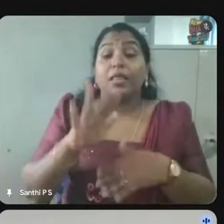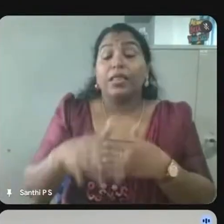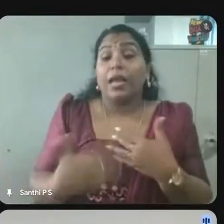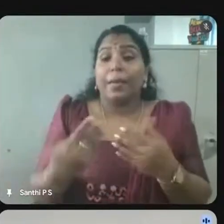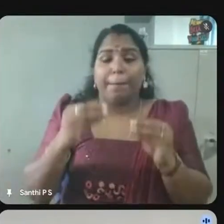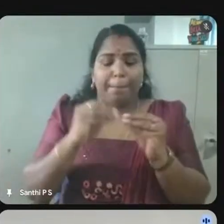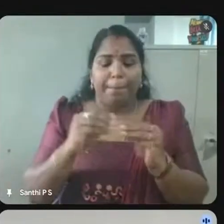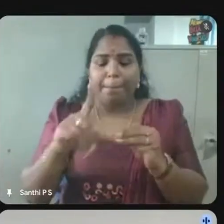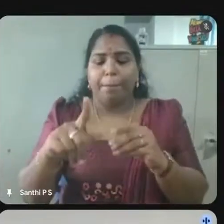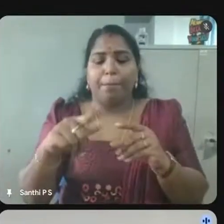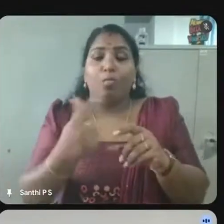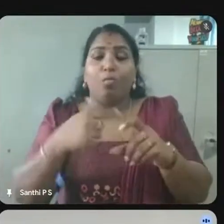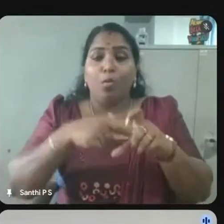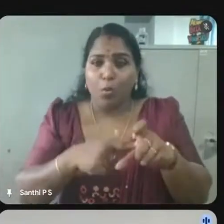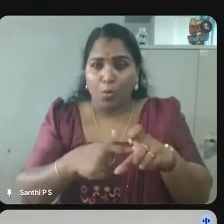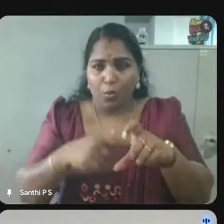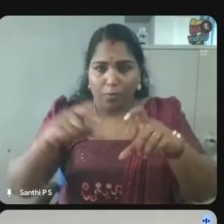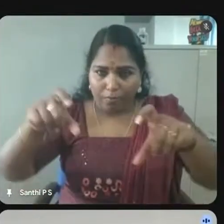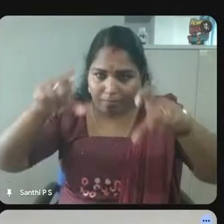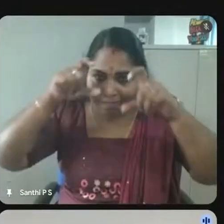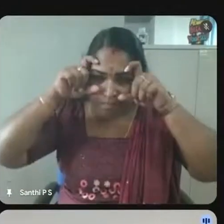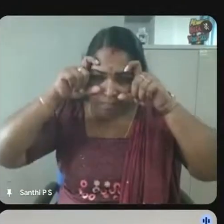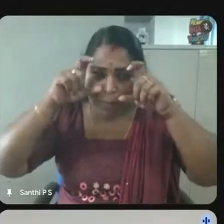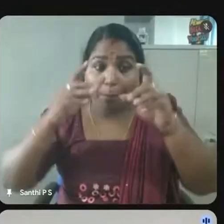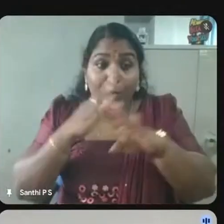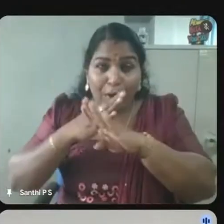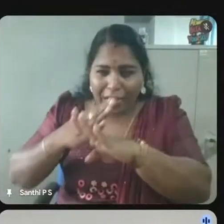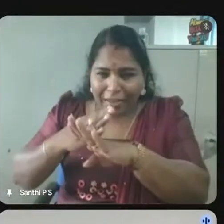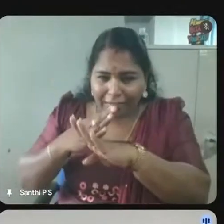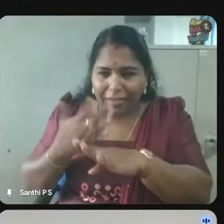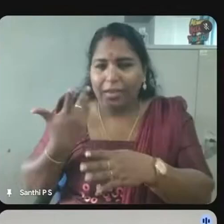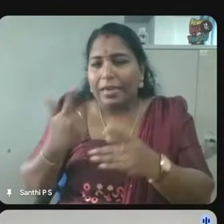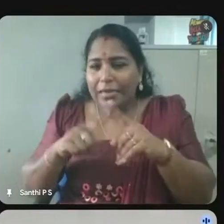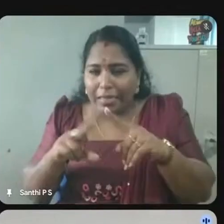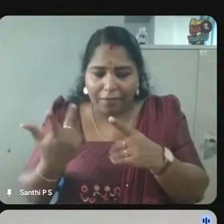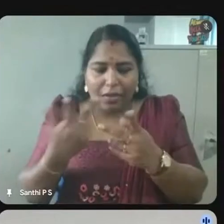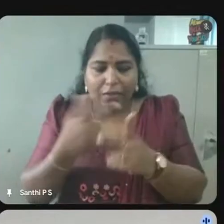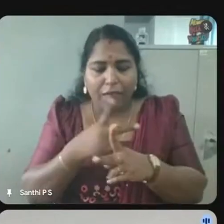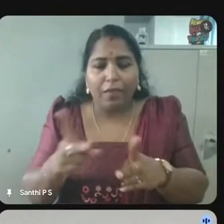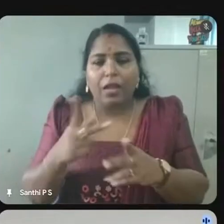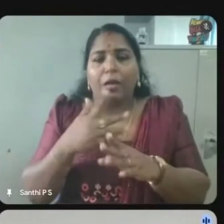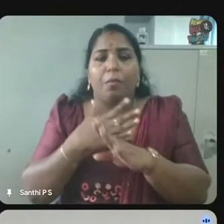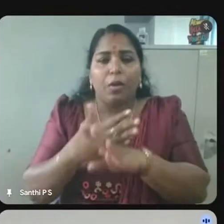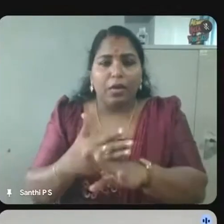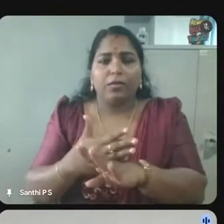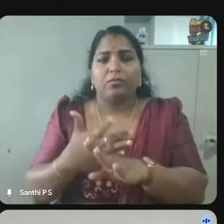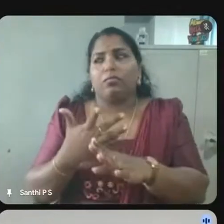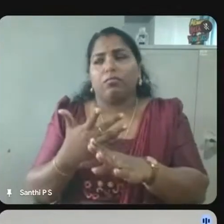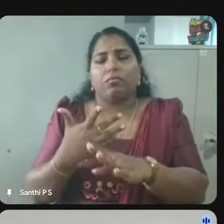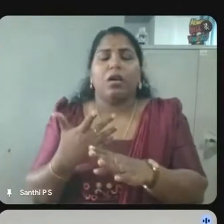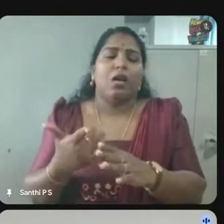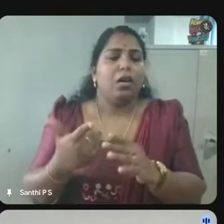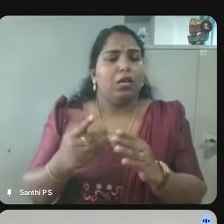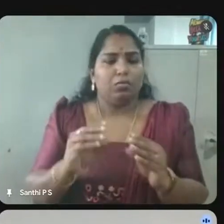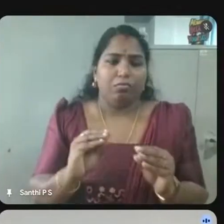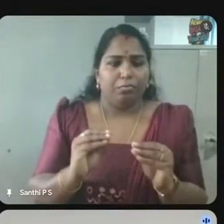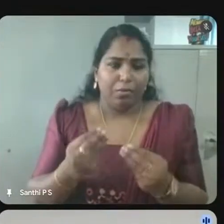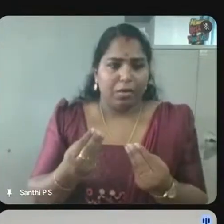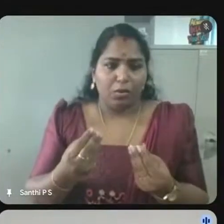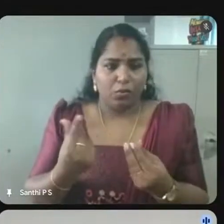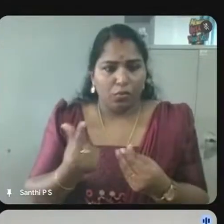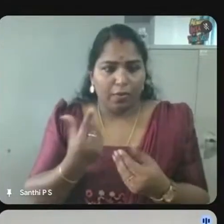UV പ്രൊട്ടക്ഷൻ ഗ്ലാസസ് യൂസ് ചെയ്താലും നമുക്ക് നല്ലപോലെ ഒരു പരിധി വരെ നമുക്കിത് ഈ ഡിജിറ്റൽ സ്ട്രെയിൻ കുറയ്ക്കാൻ